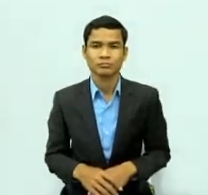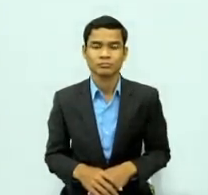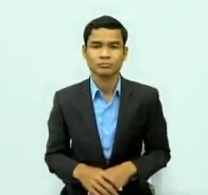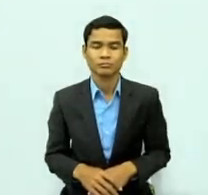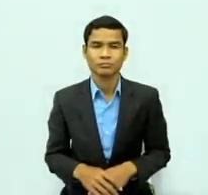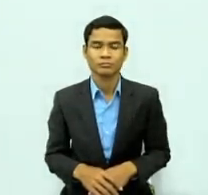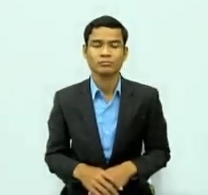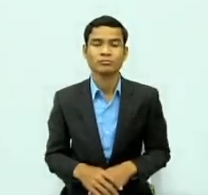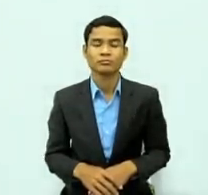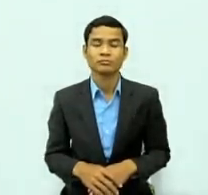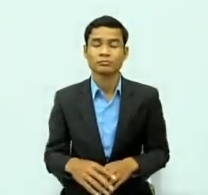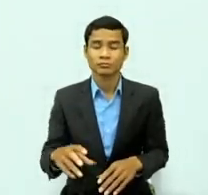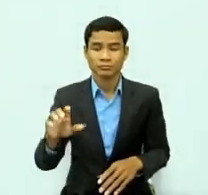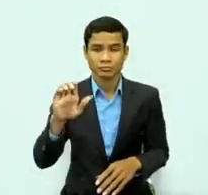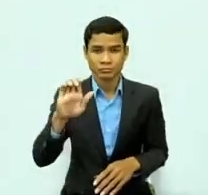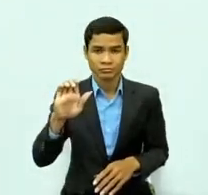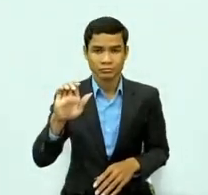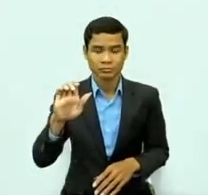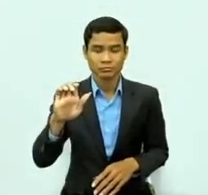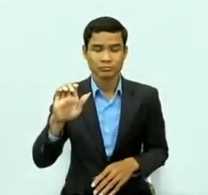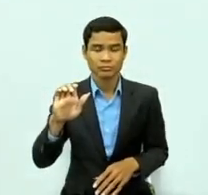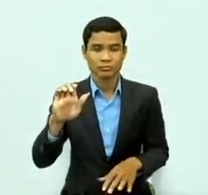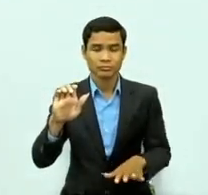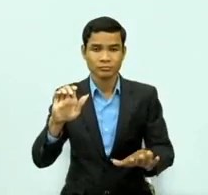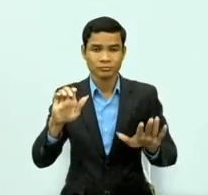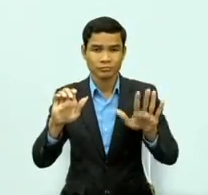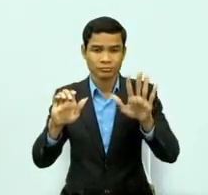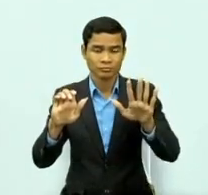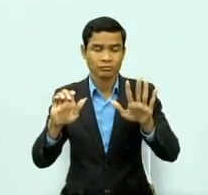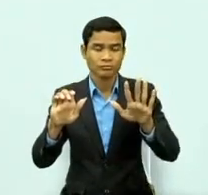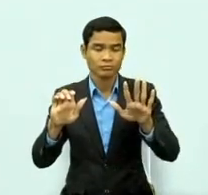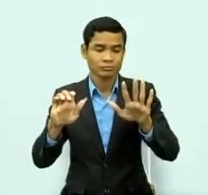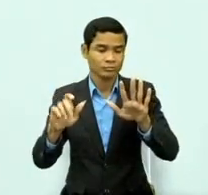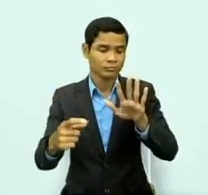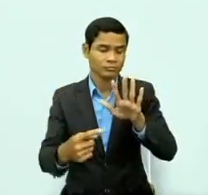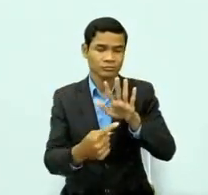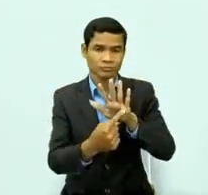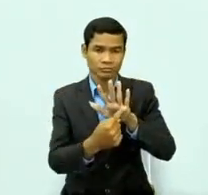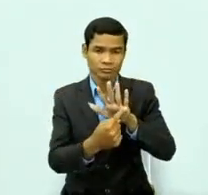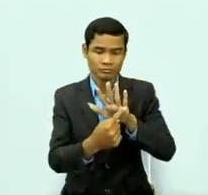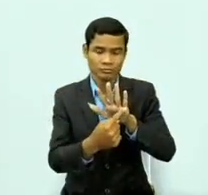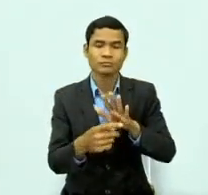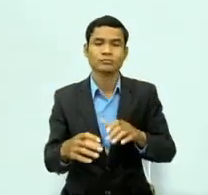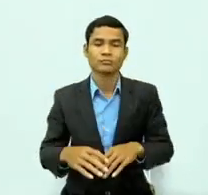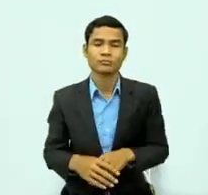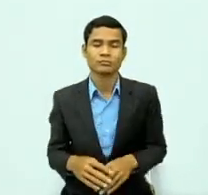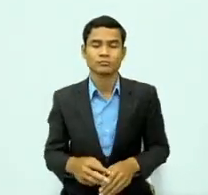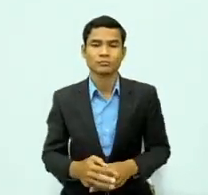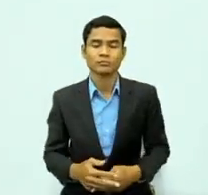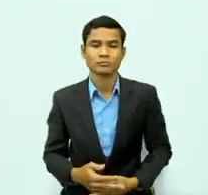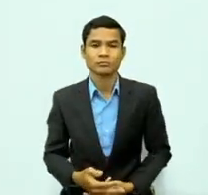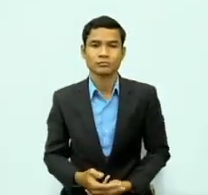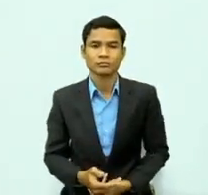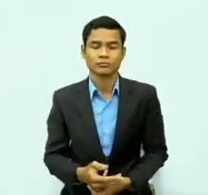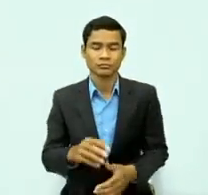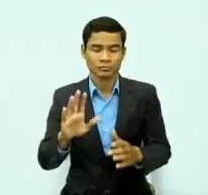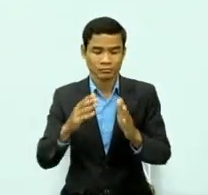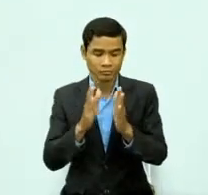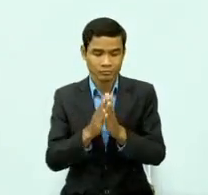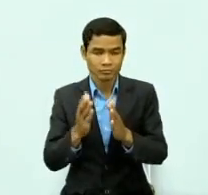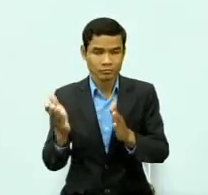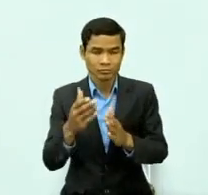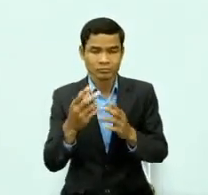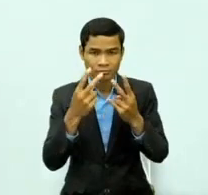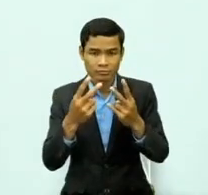ចាជឿគឺមានអក្សរចនិងស្រៈអឺអរគុណឥឡូវកូនផ្ទៀង